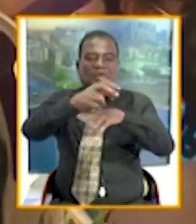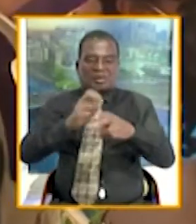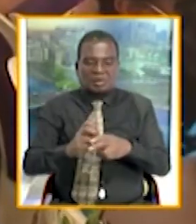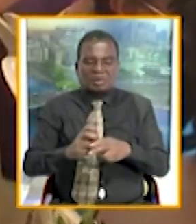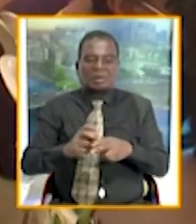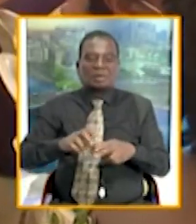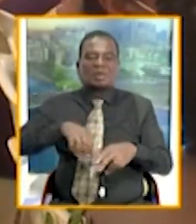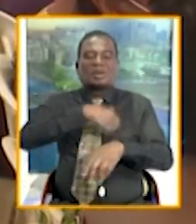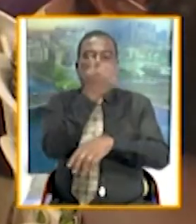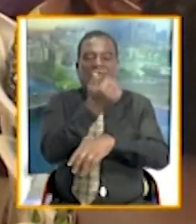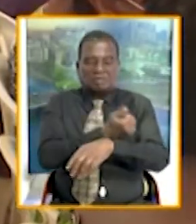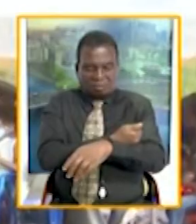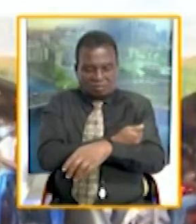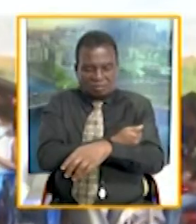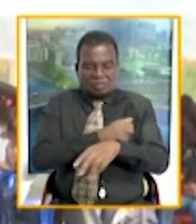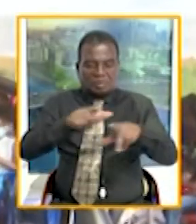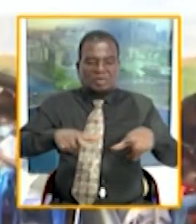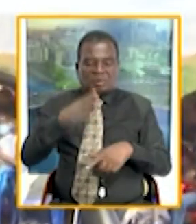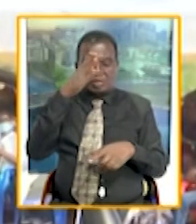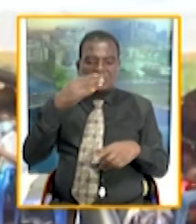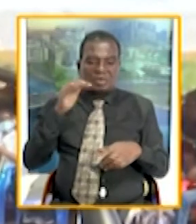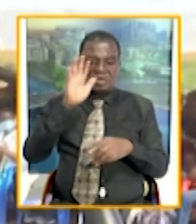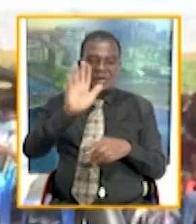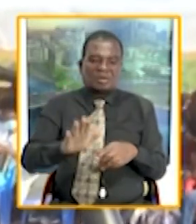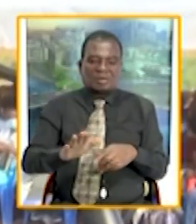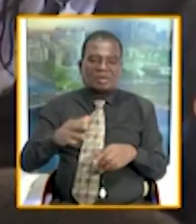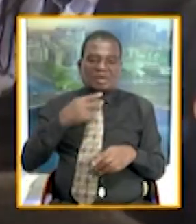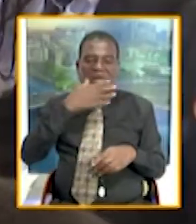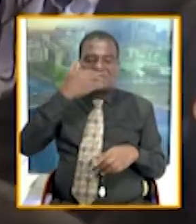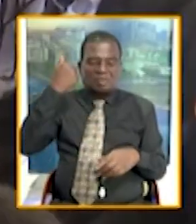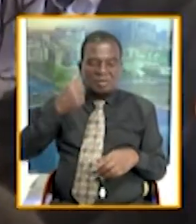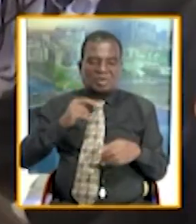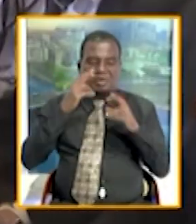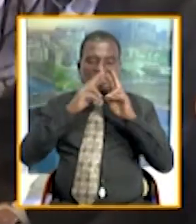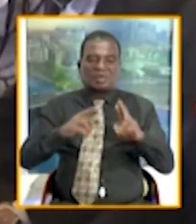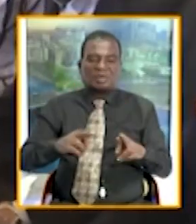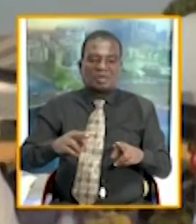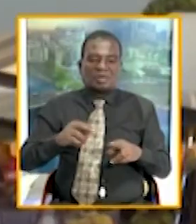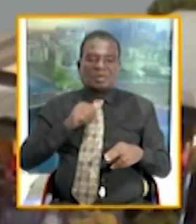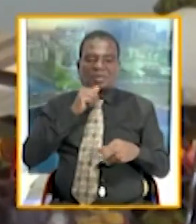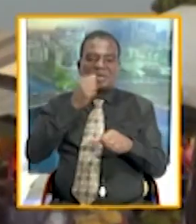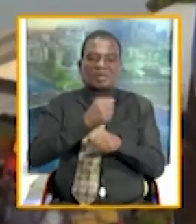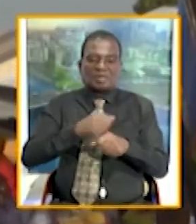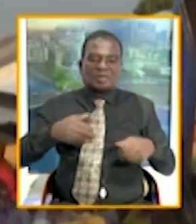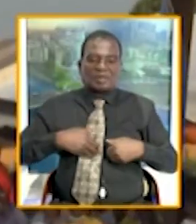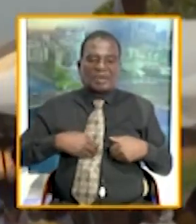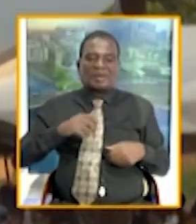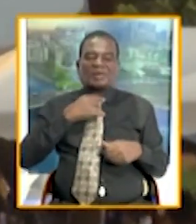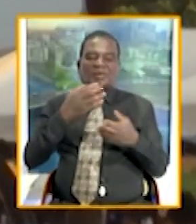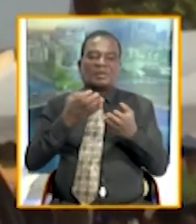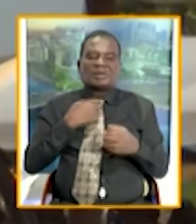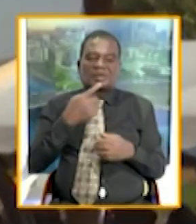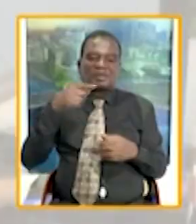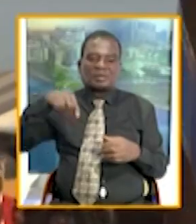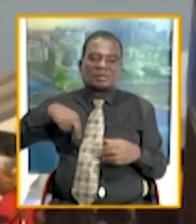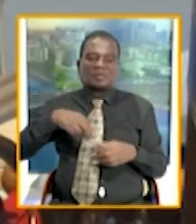Les autorités locales et les bénéficiaires saluent l'initiative qui, selon eux, est la meilleure des réponses au chômage des jeunes. Je voudrais vous rassurer que